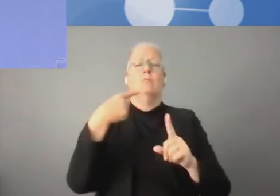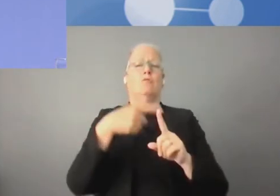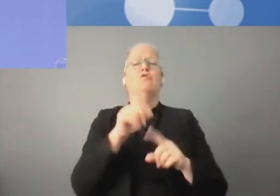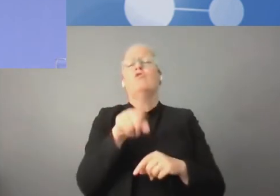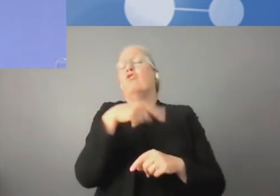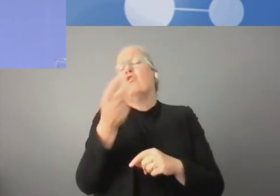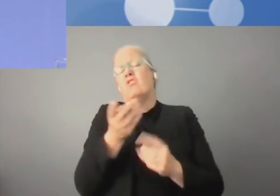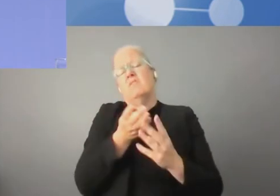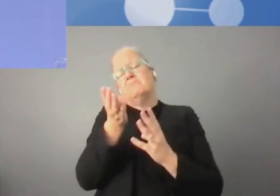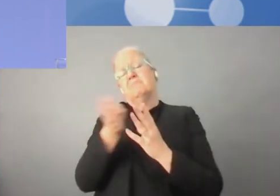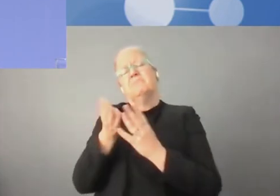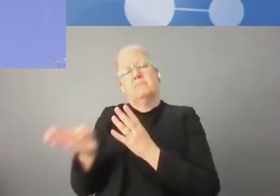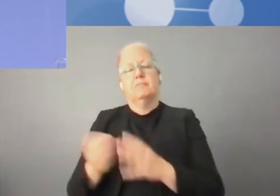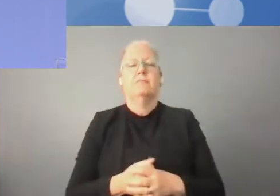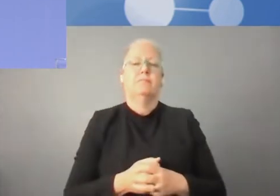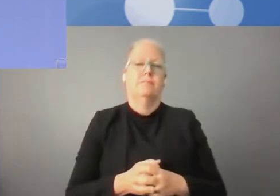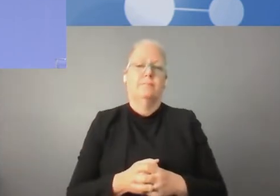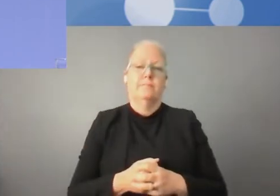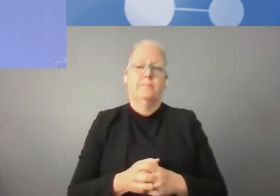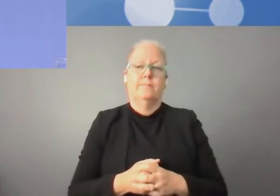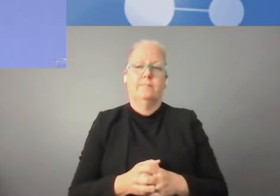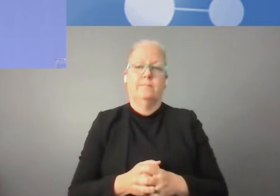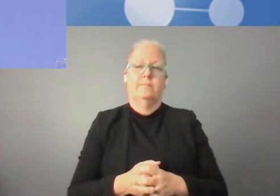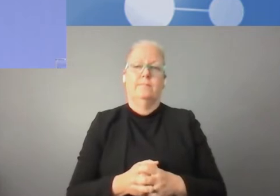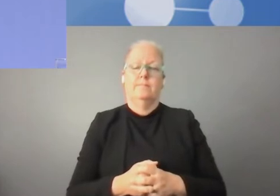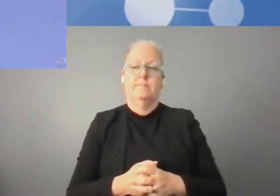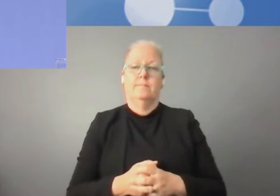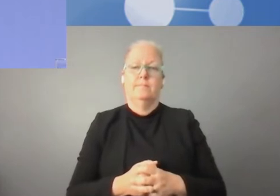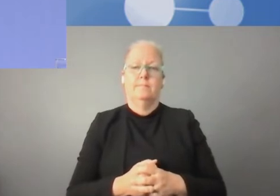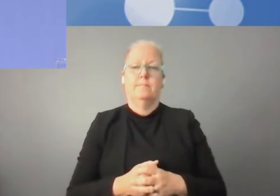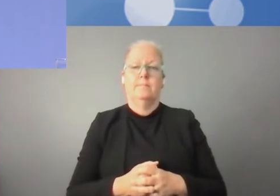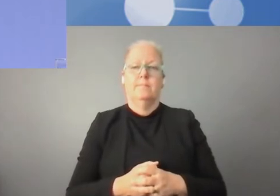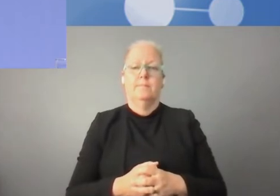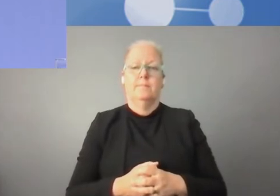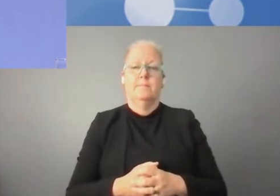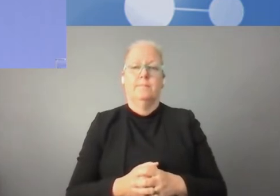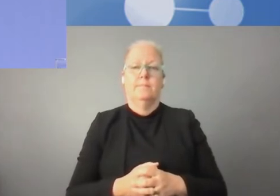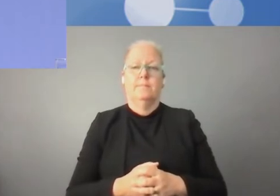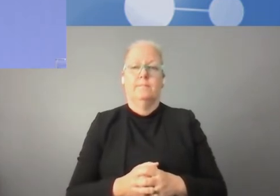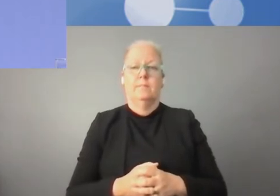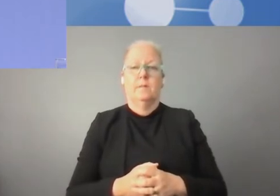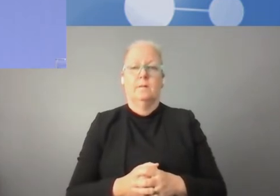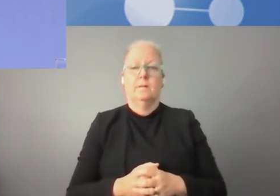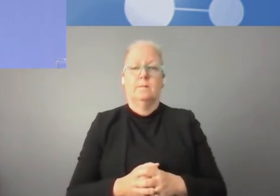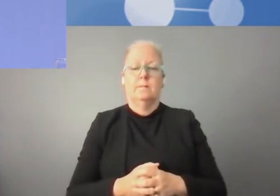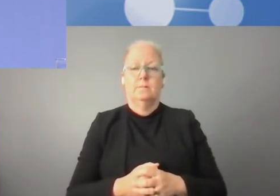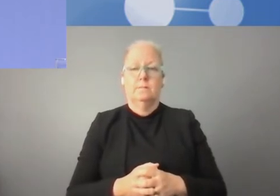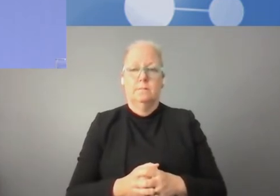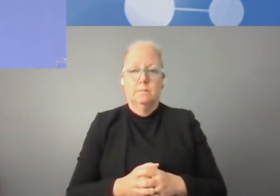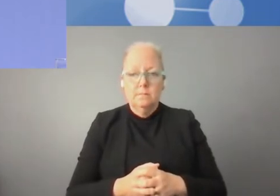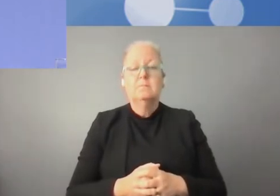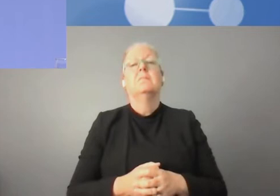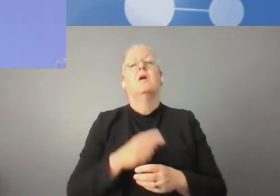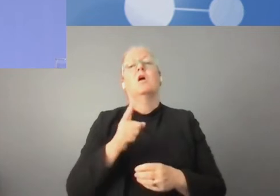我们必须要在网络发展当中保持我们的一些共同点，而